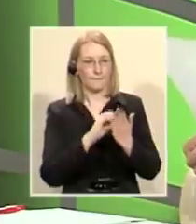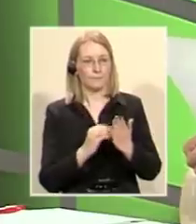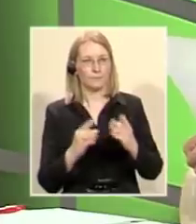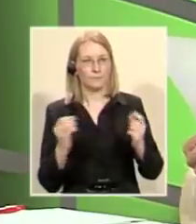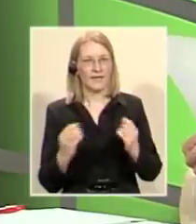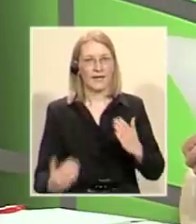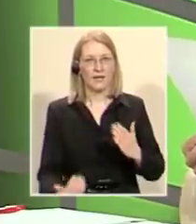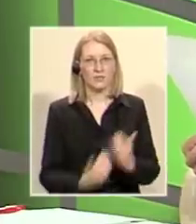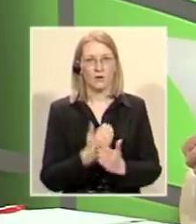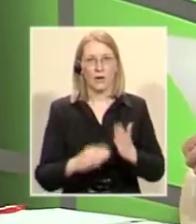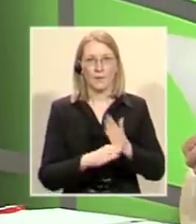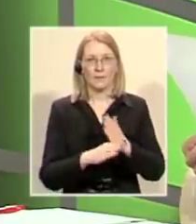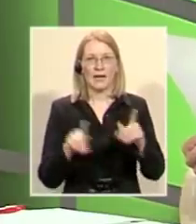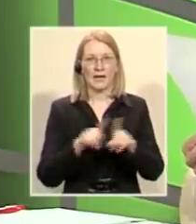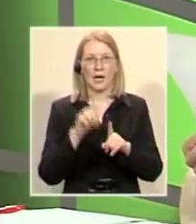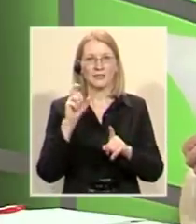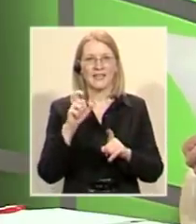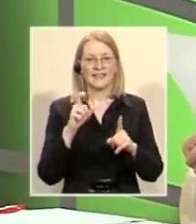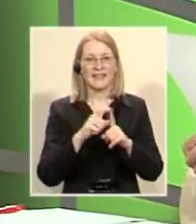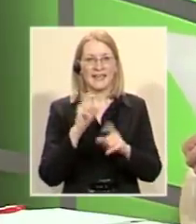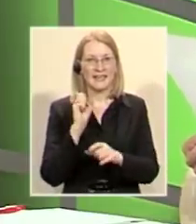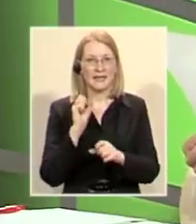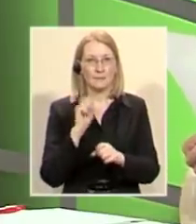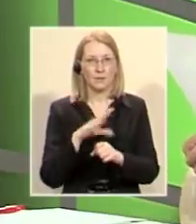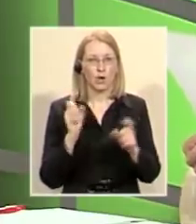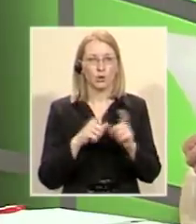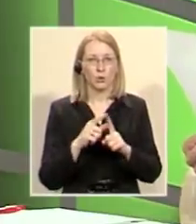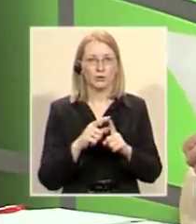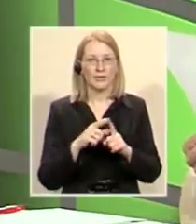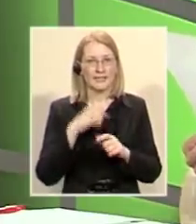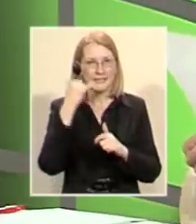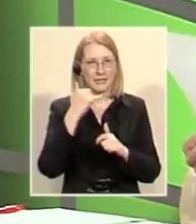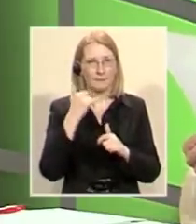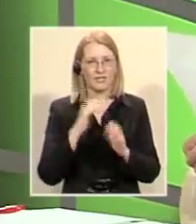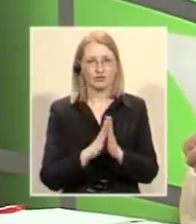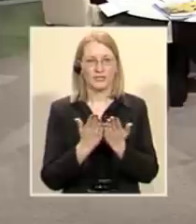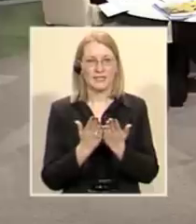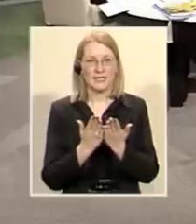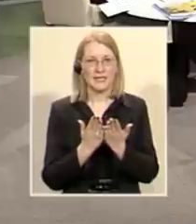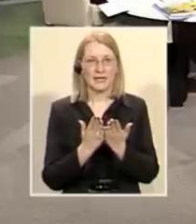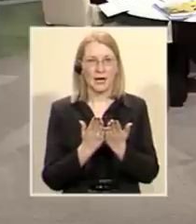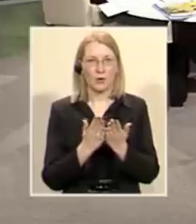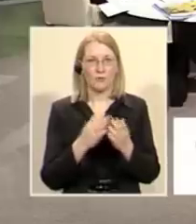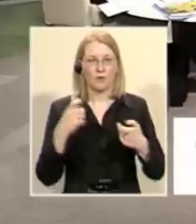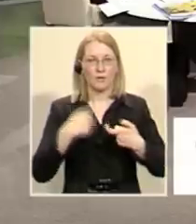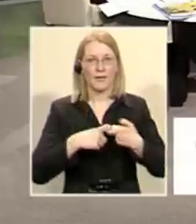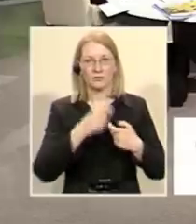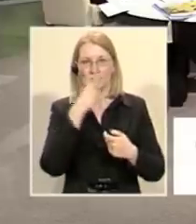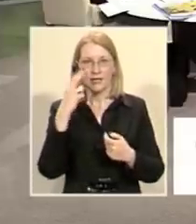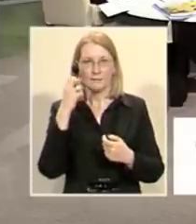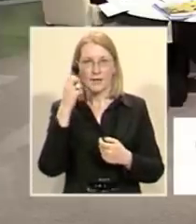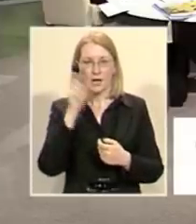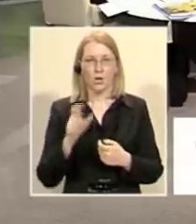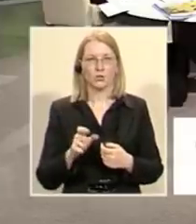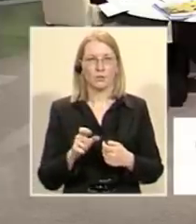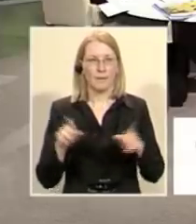su CD reproduktor i snimač zvučnih knjiga u Daisy formatu za slijepe osobe, što je kompatibilno sa produkcijom zvučnih